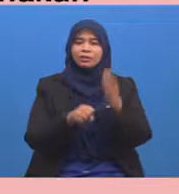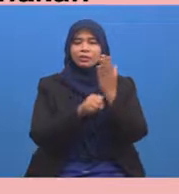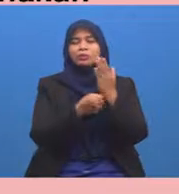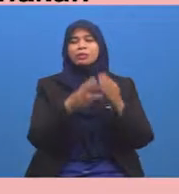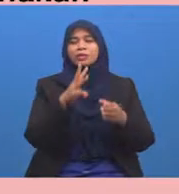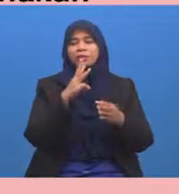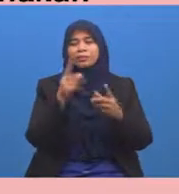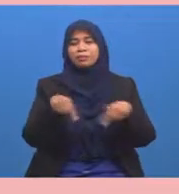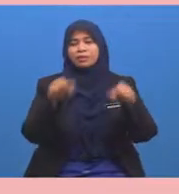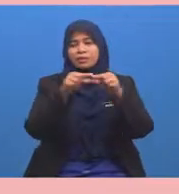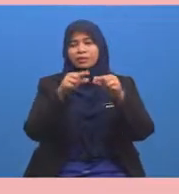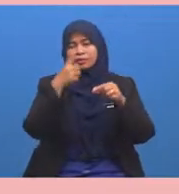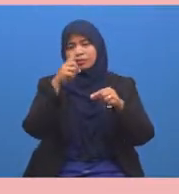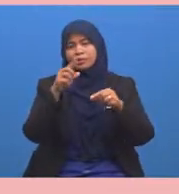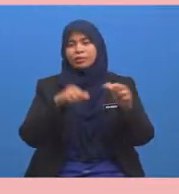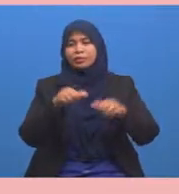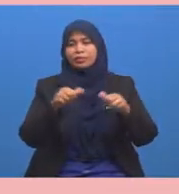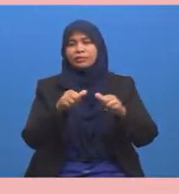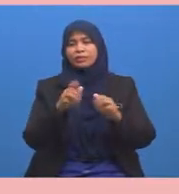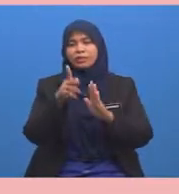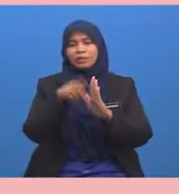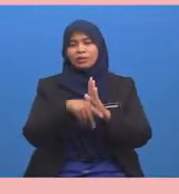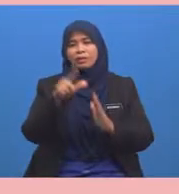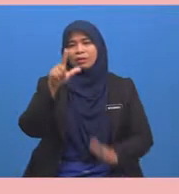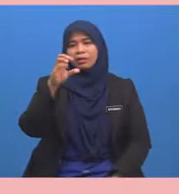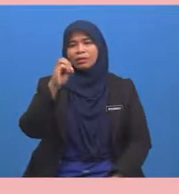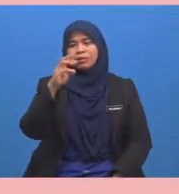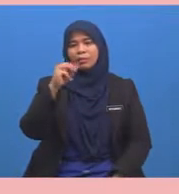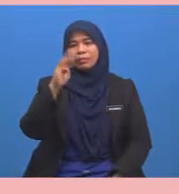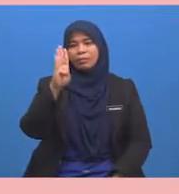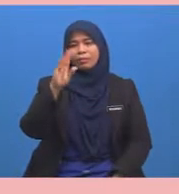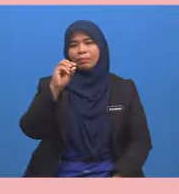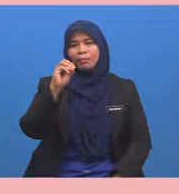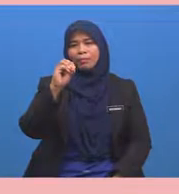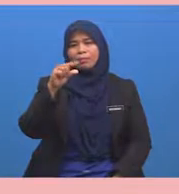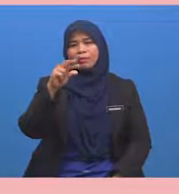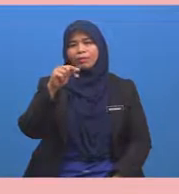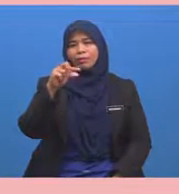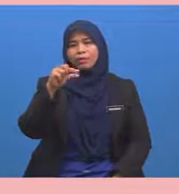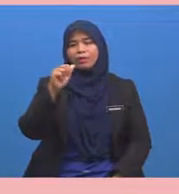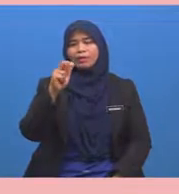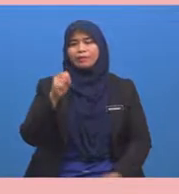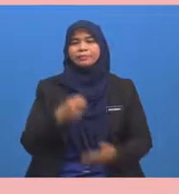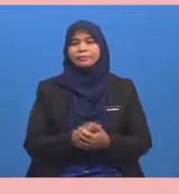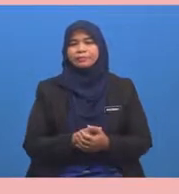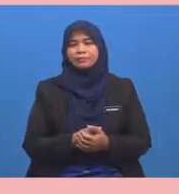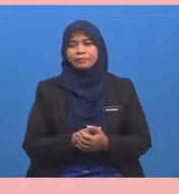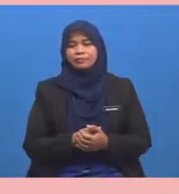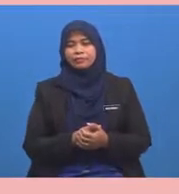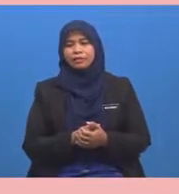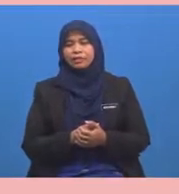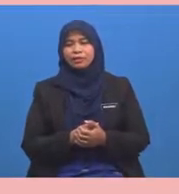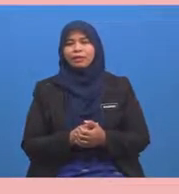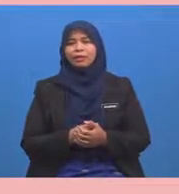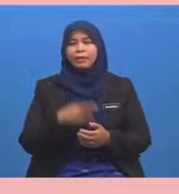juga penting kepada aktiviti perlombongan. Bagi mendapatkan sumber mineral yang terdapat dalam batuan,